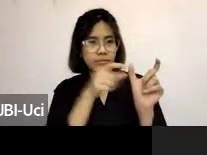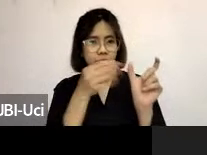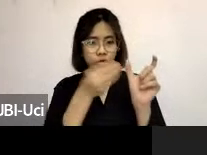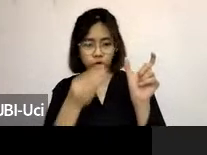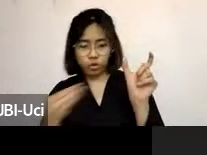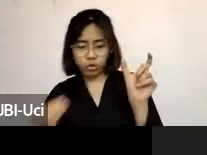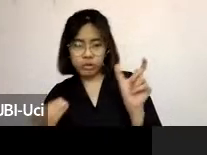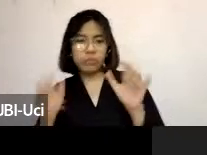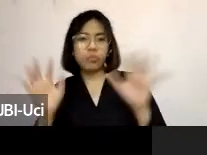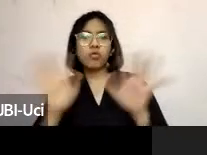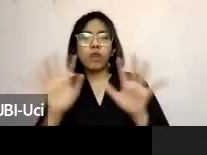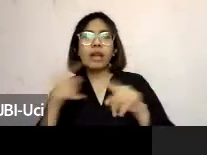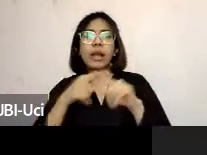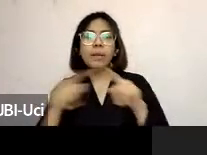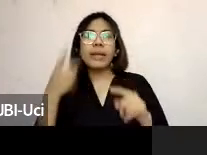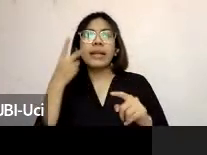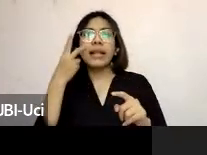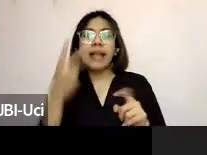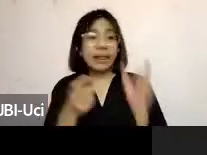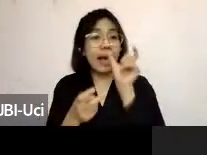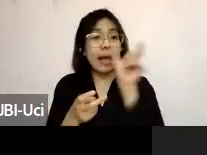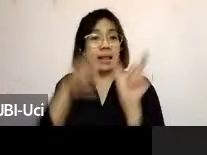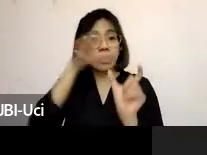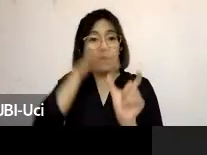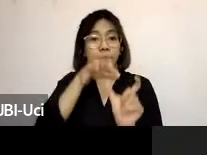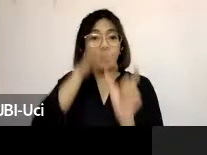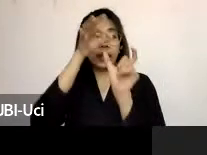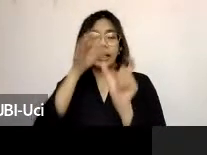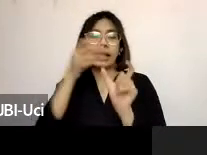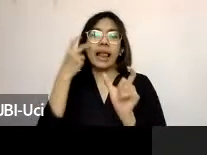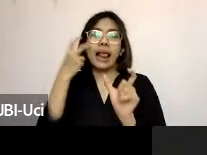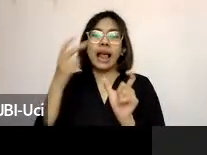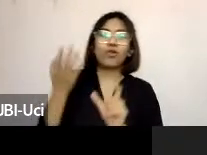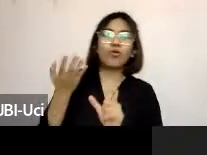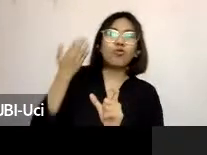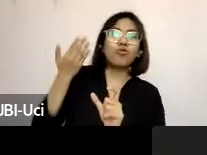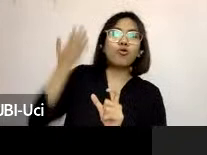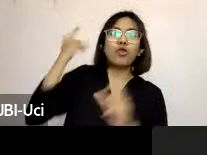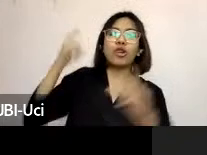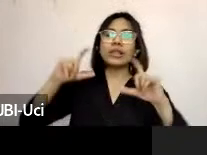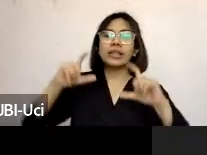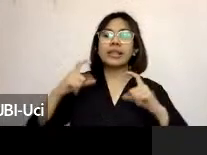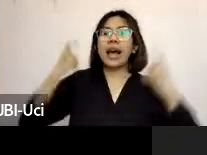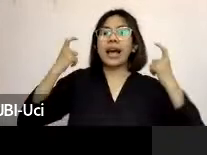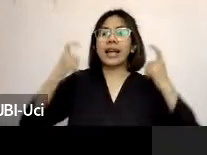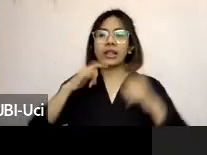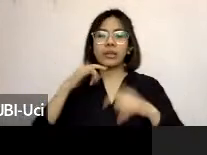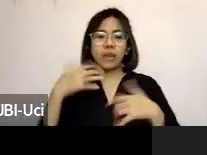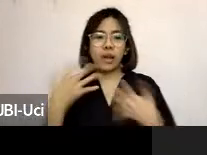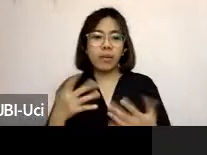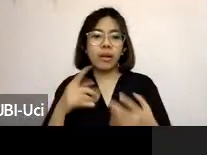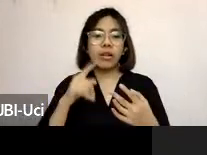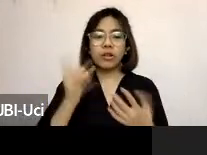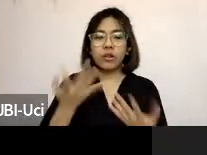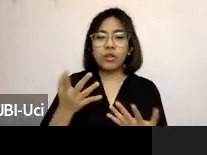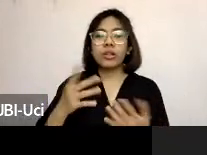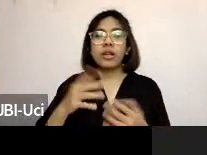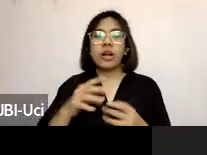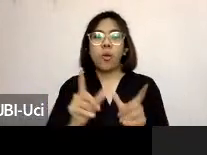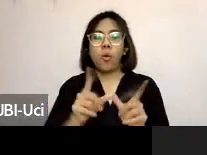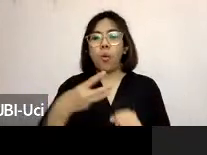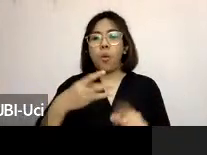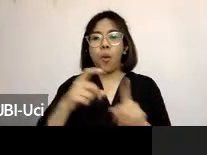itu dari konteks historis kan kata tersebut digunakan Amin Battle antropologi dari